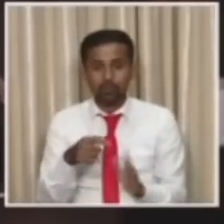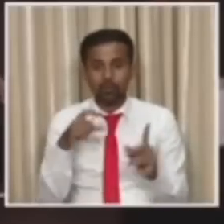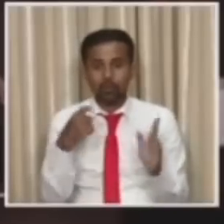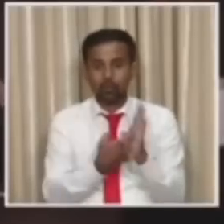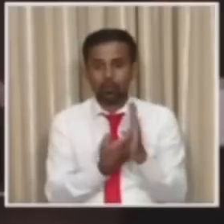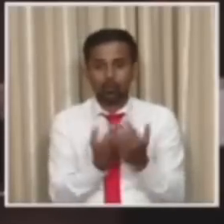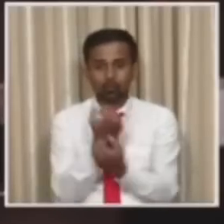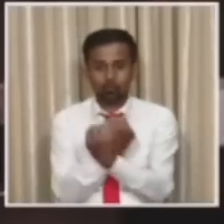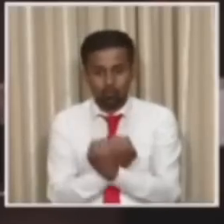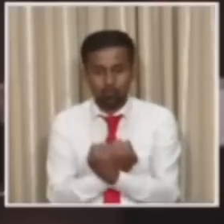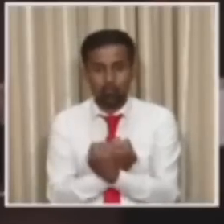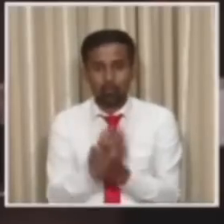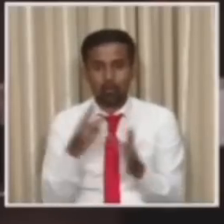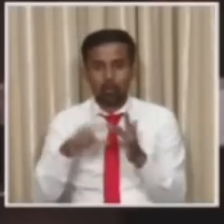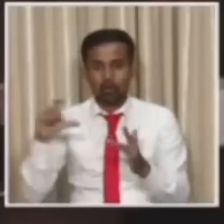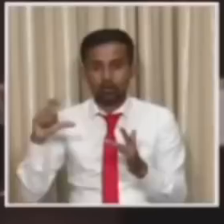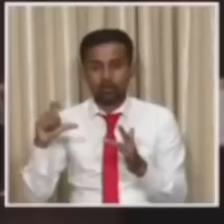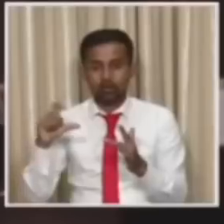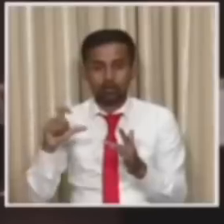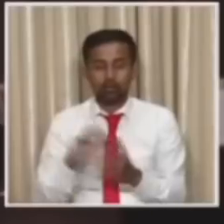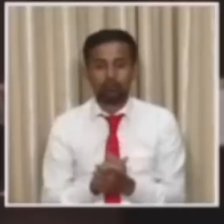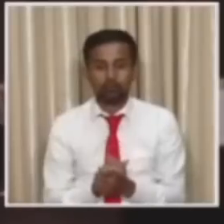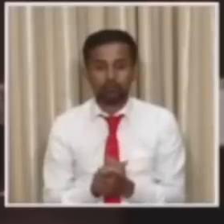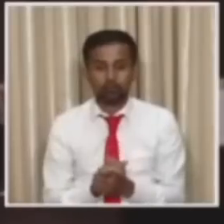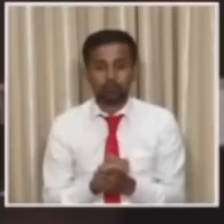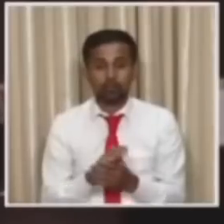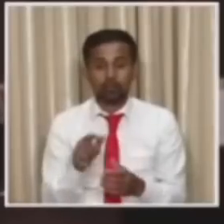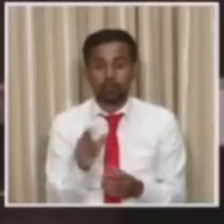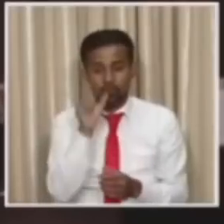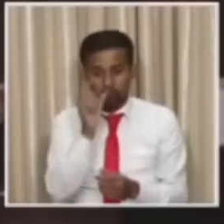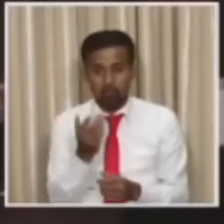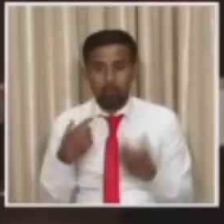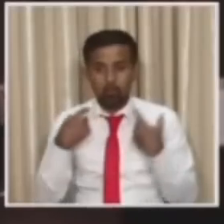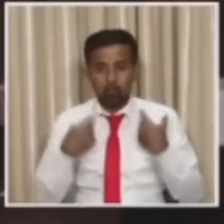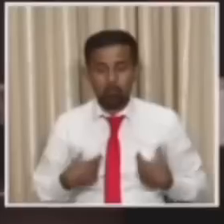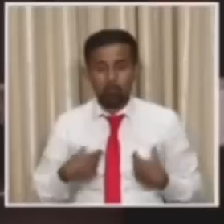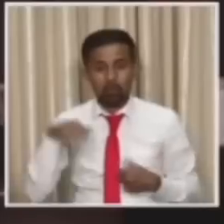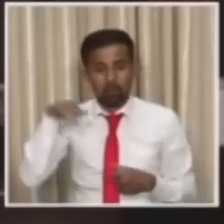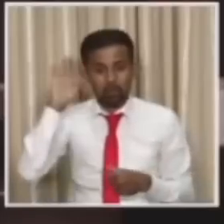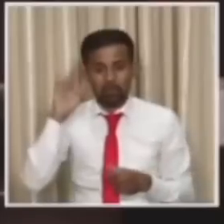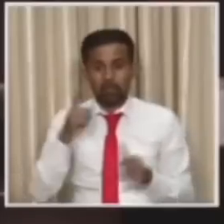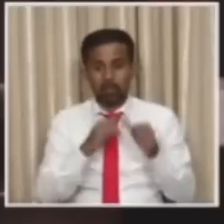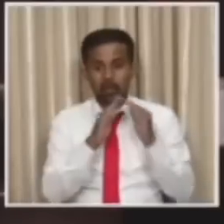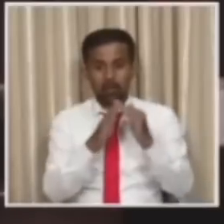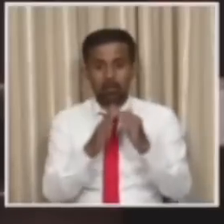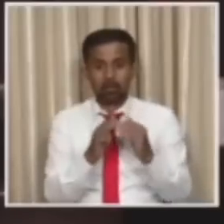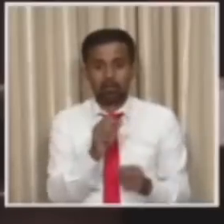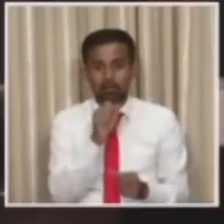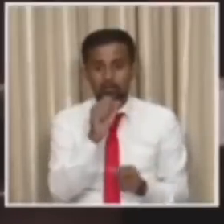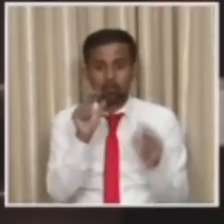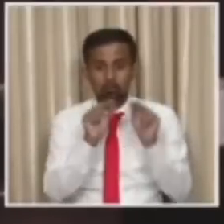අත්තරංගුර අරන් තිනවා ICCP ආරකටතේ හේට් ස්පීච් වෙනුවෙන් හේට් ස්පීච් බලන්න ඕන මහින්ද රාජපක්ෂගේ එදා අරලියගහ මන්දිරේ ස්පීච් ටික